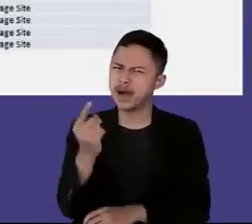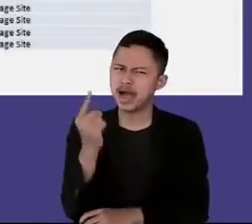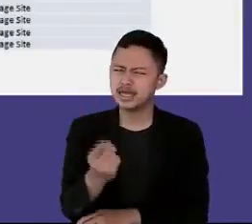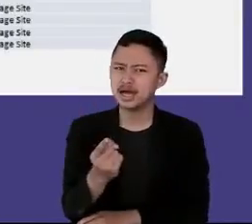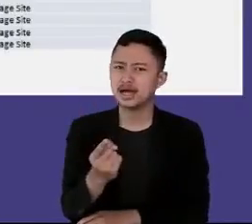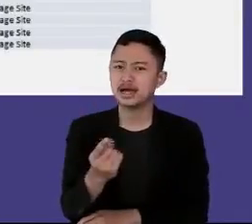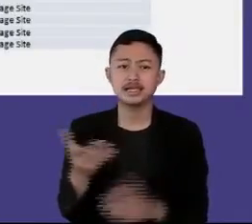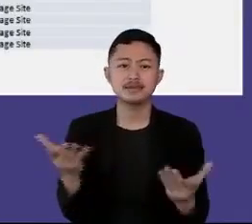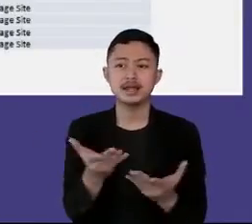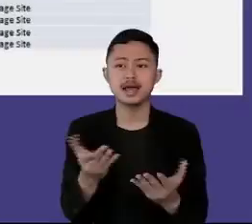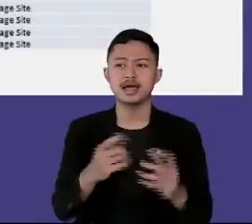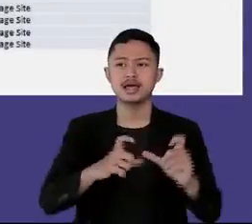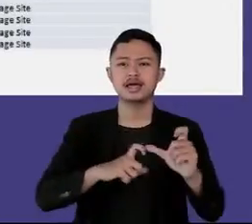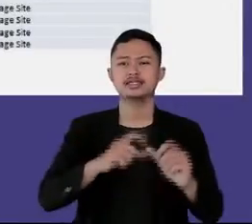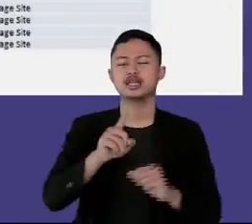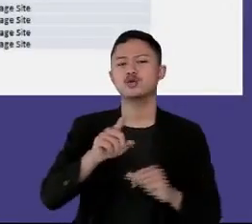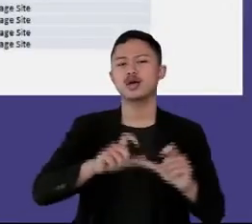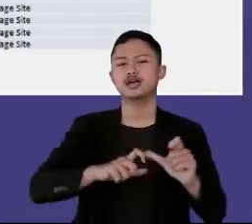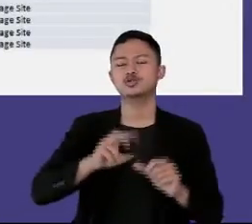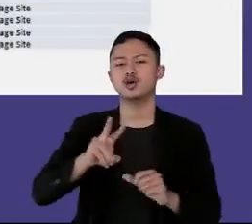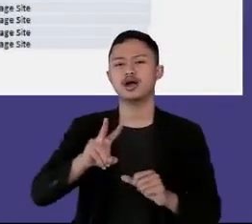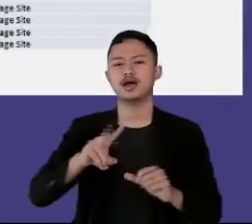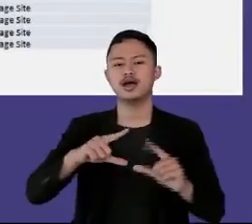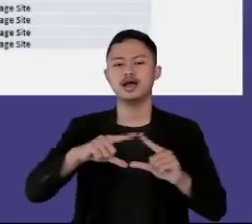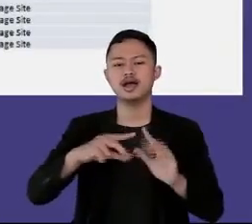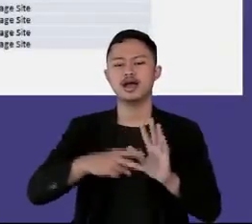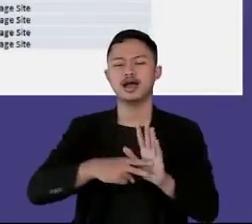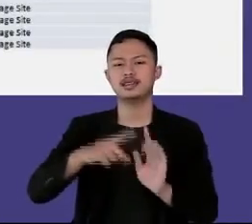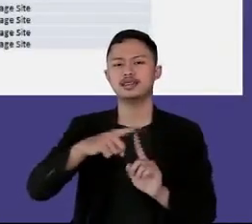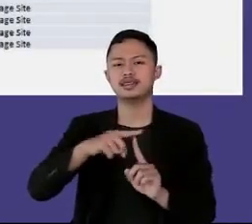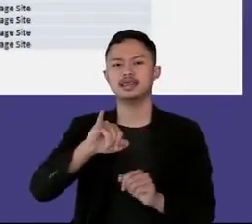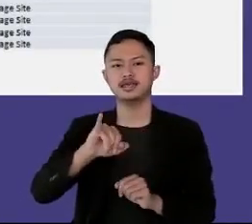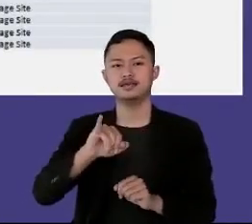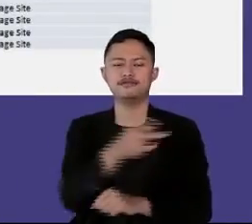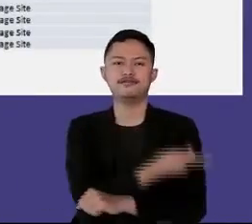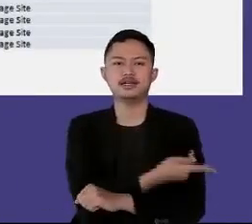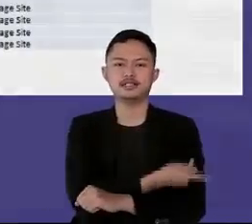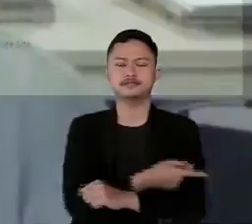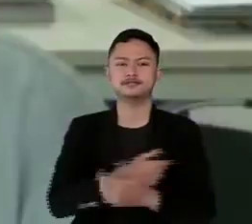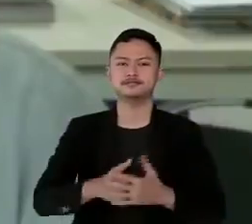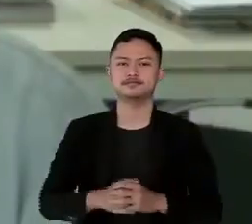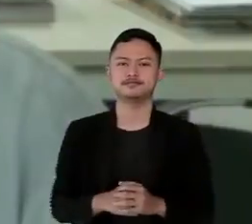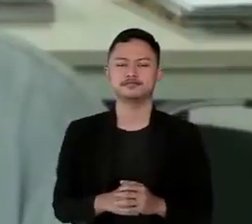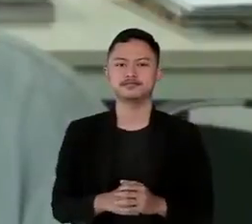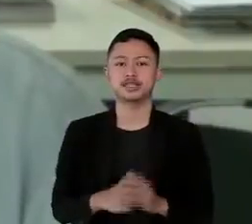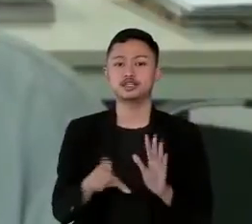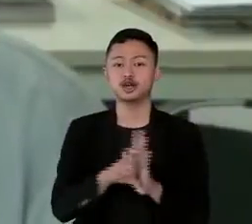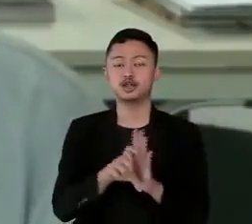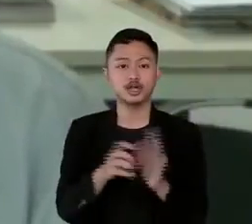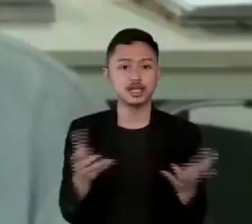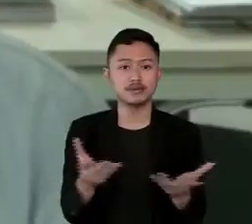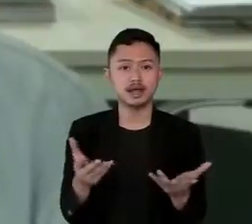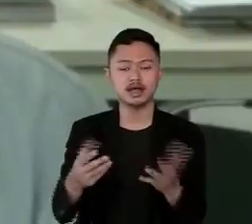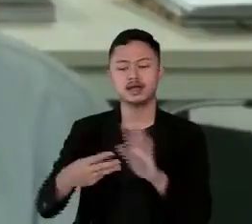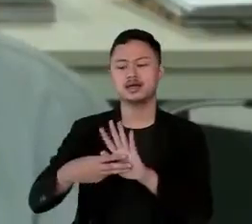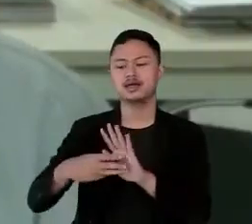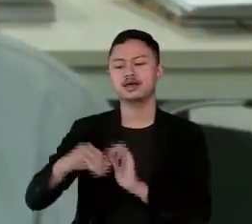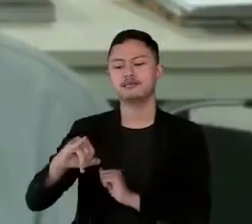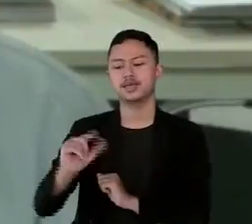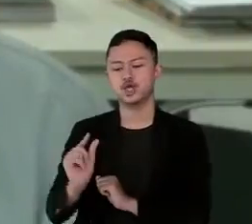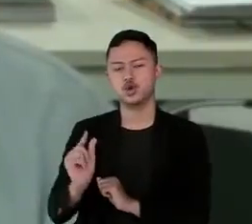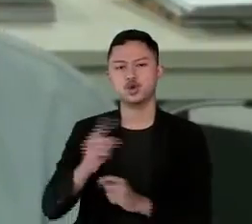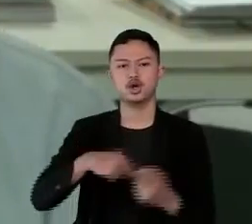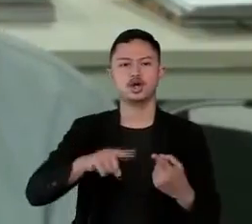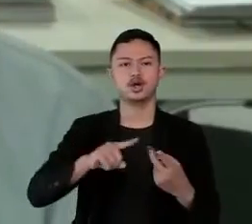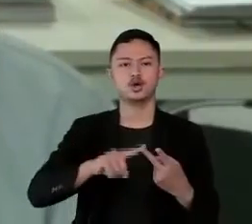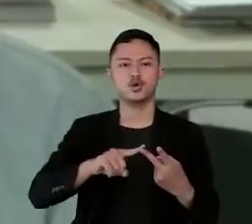menular adalah S1 S2 Click site dan itu terjadi pada pada akhir xview dan juga ada terjadi pada